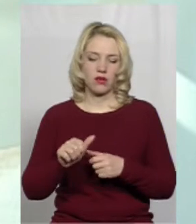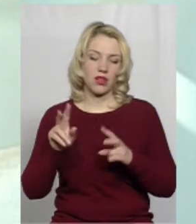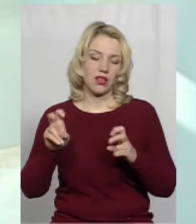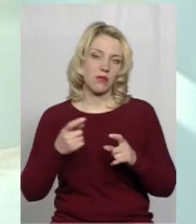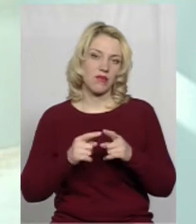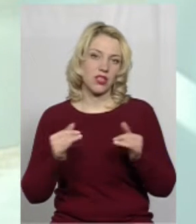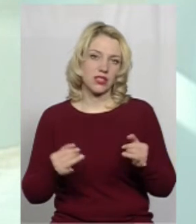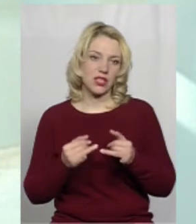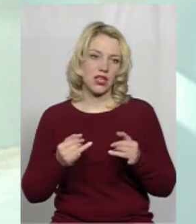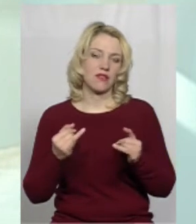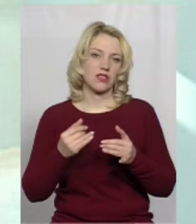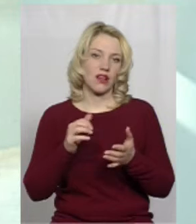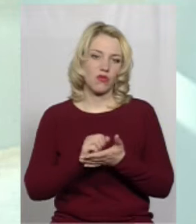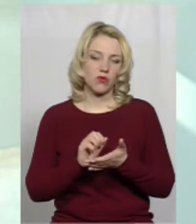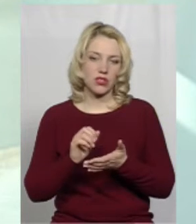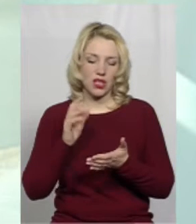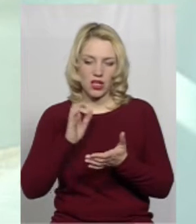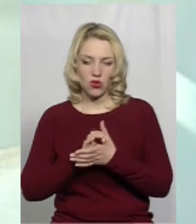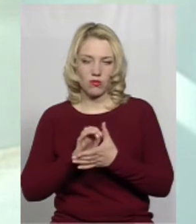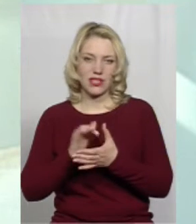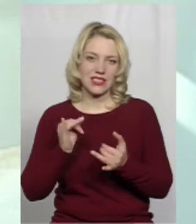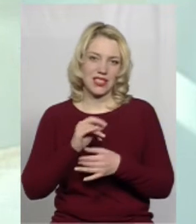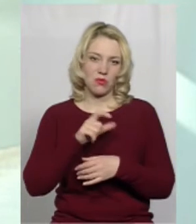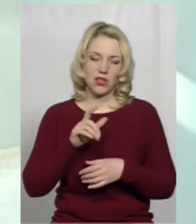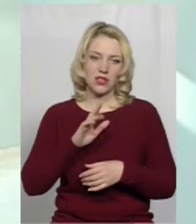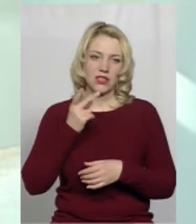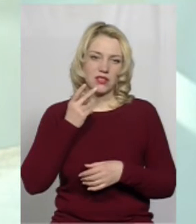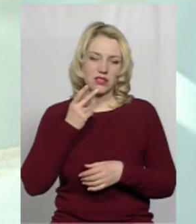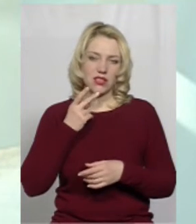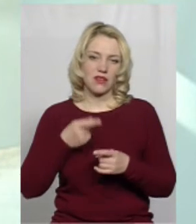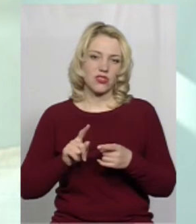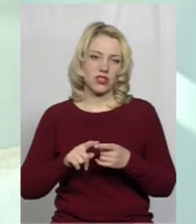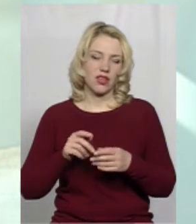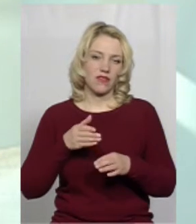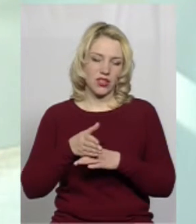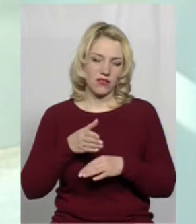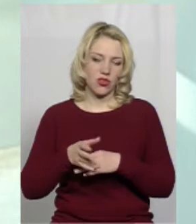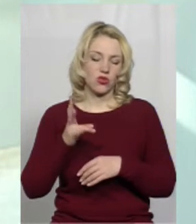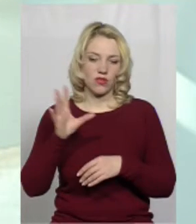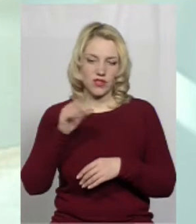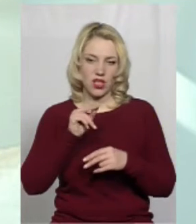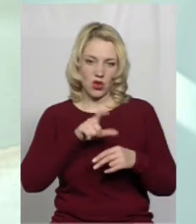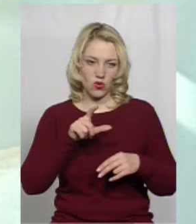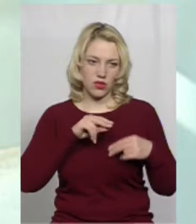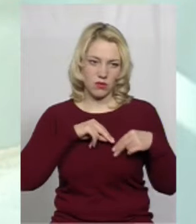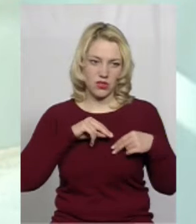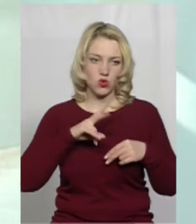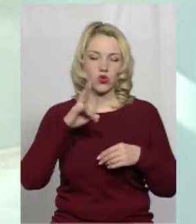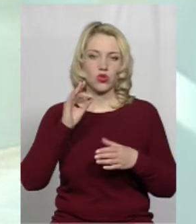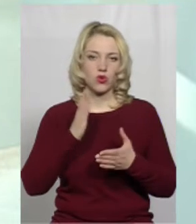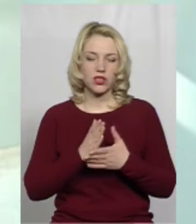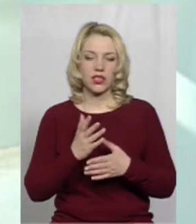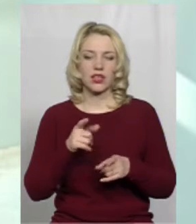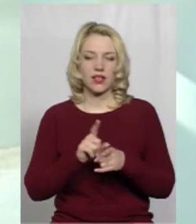цікава. Цікаво познайомитися з різними людьми. Не завжди всі відвідують всі 5, всі люди працюючі, але повертаються. Є такі